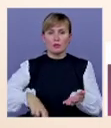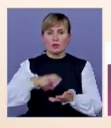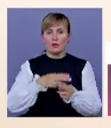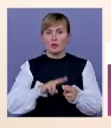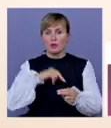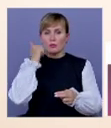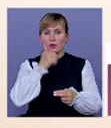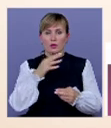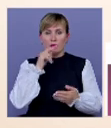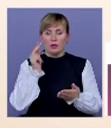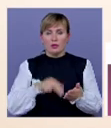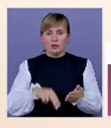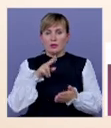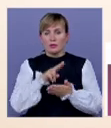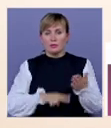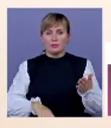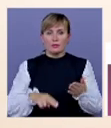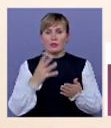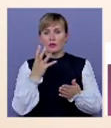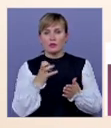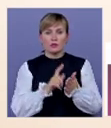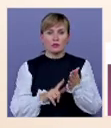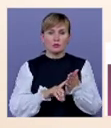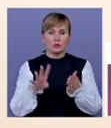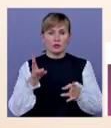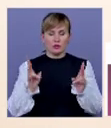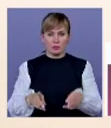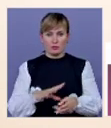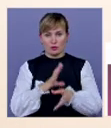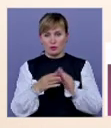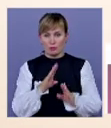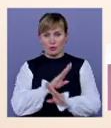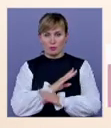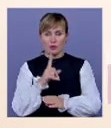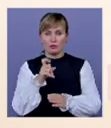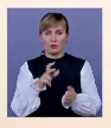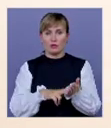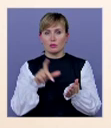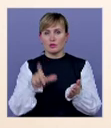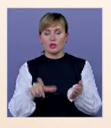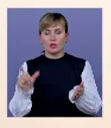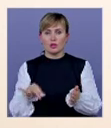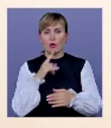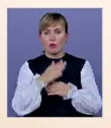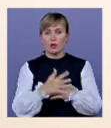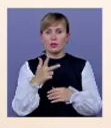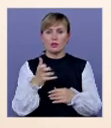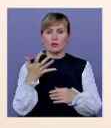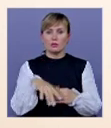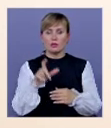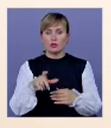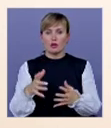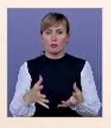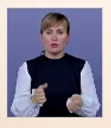этом году по их вине зарегистрировано 474 ДТП. В результате погибли 108 человек. И около 350